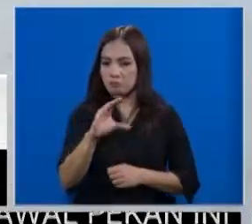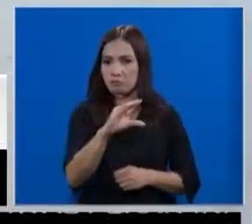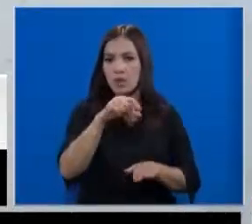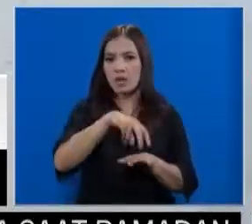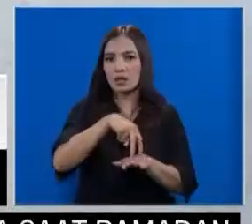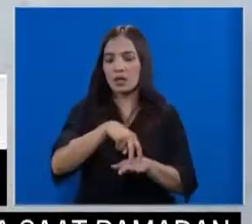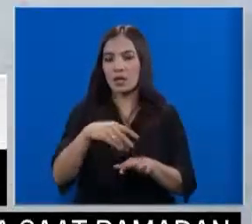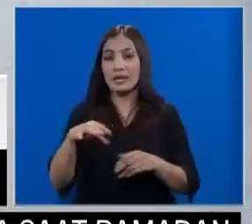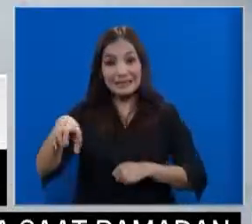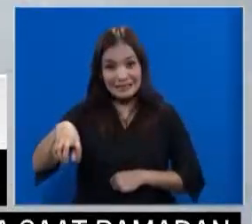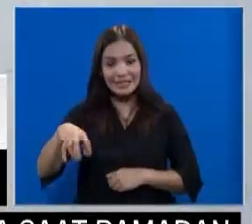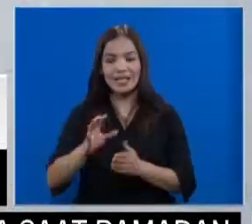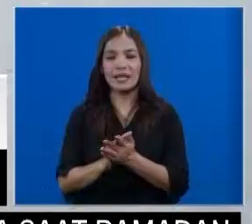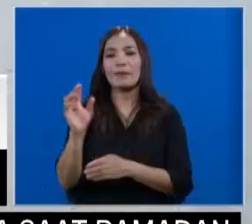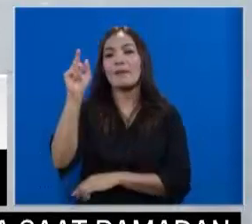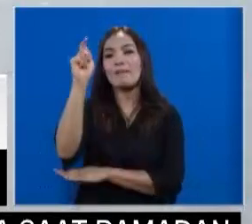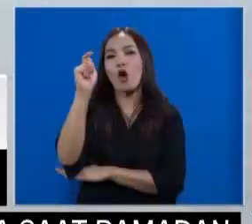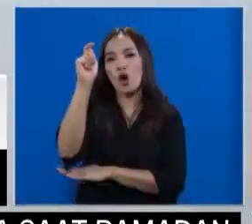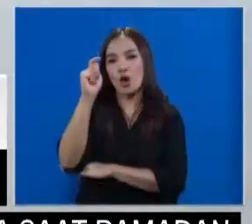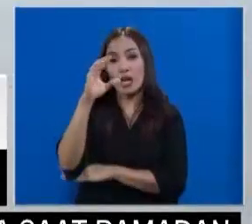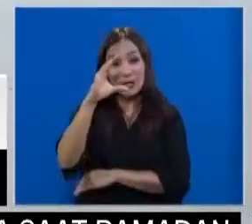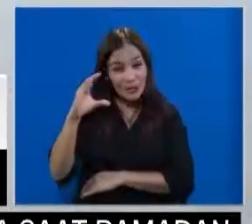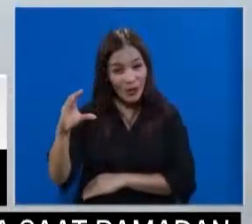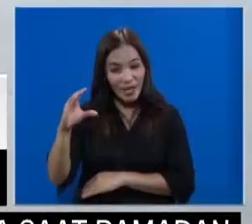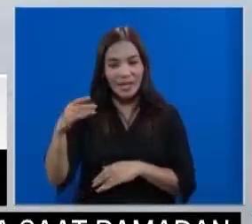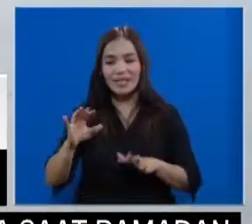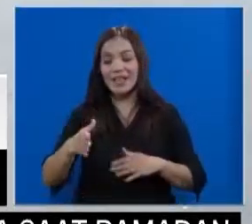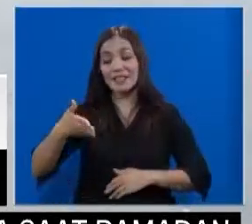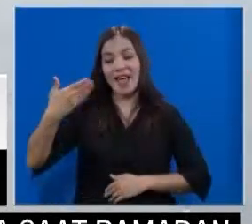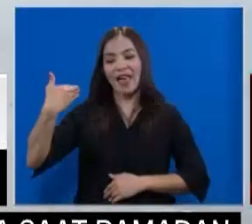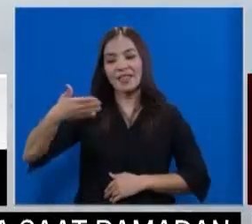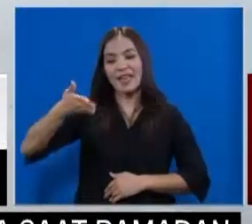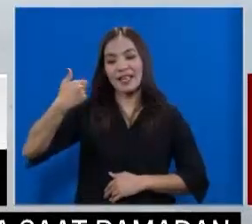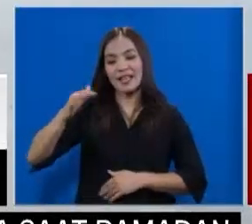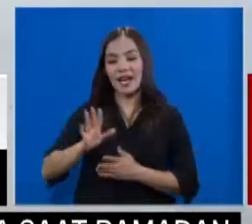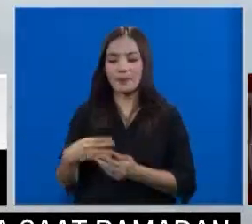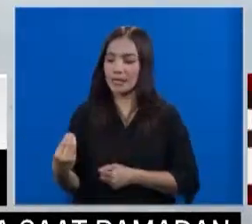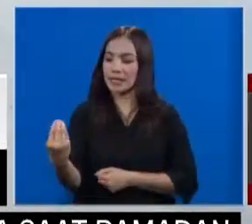kota Bogor, Jawa Barat. Naik beca, sore-sore, santai, asik, sambil keliling